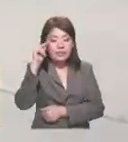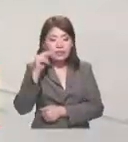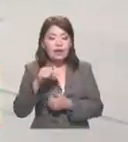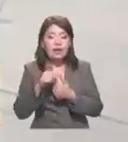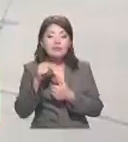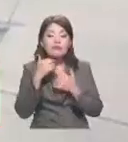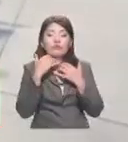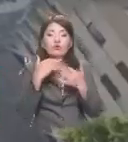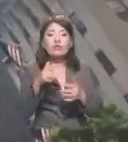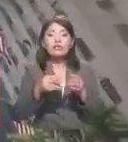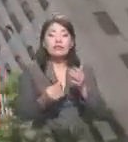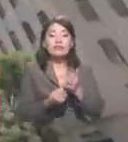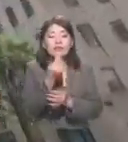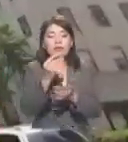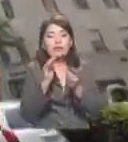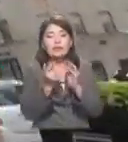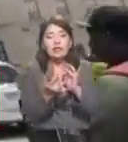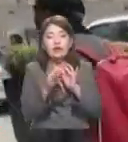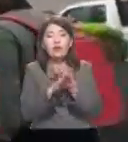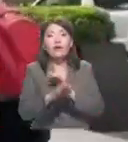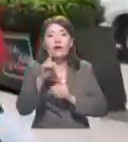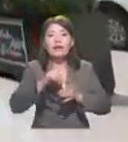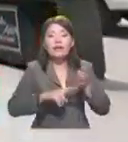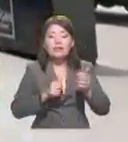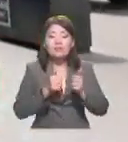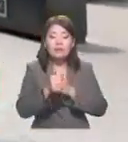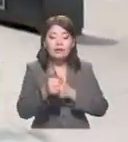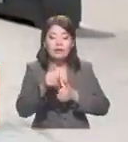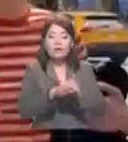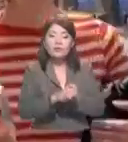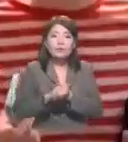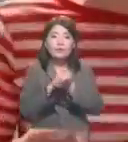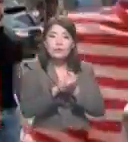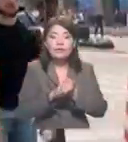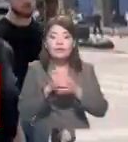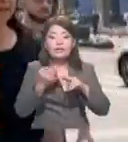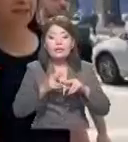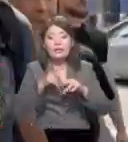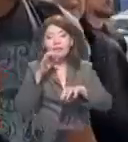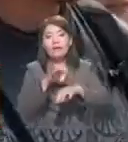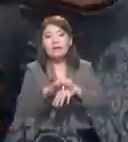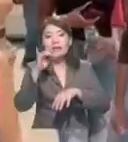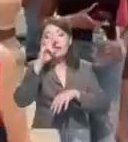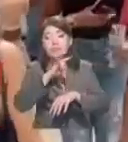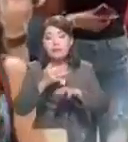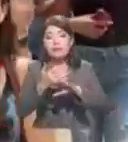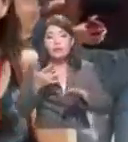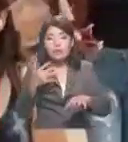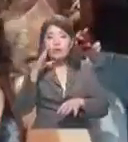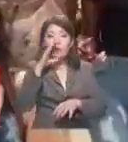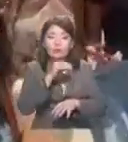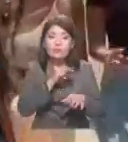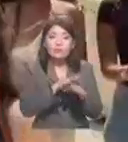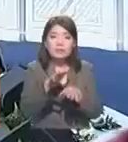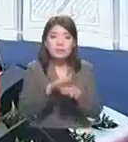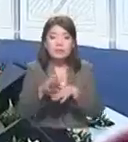отклик получила статья в Jerusalem Post о роли религиозных лидеров в установлении мира. Авторы отметили тот факт, что Казахстан уже несколько раз успешно выполнял